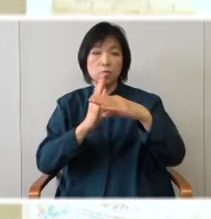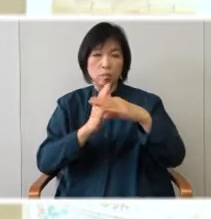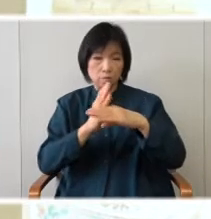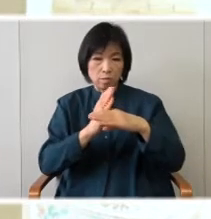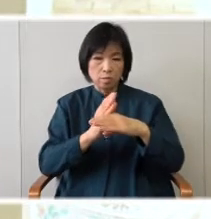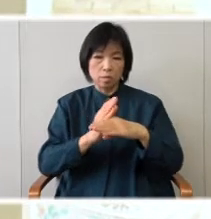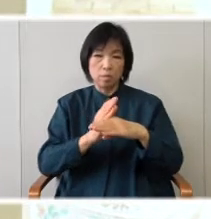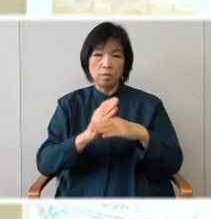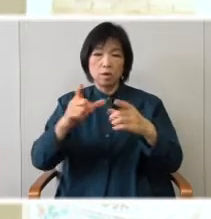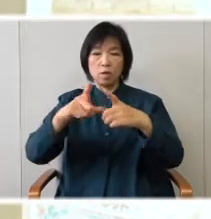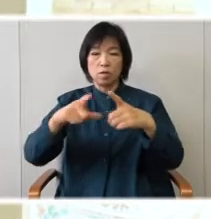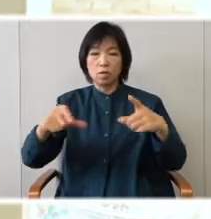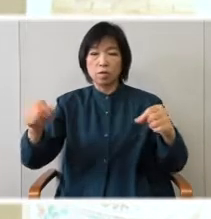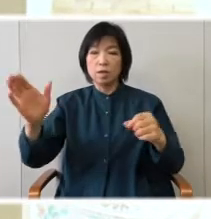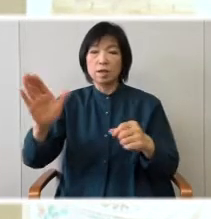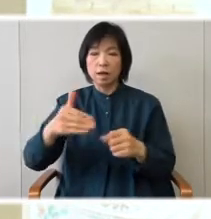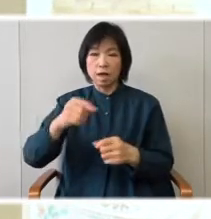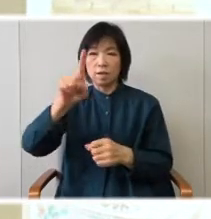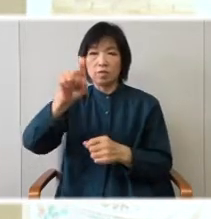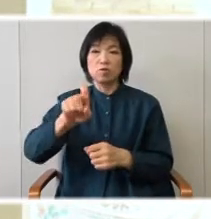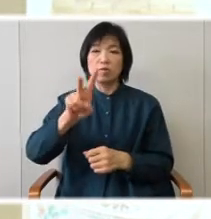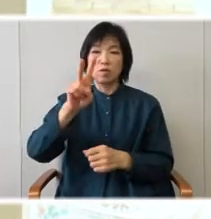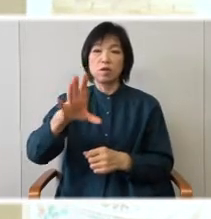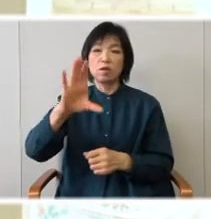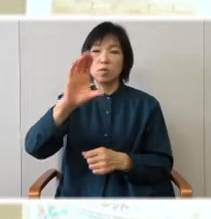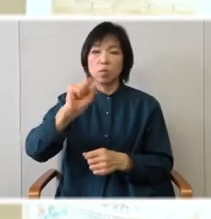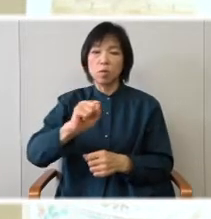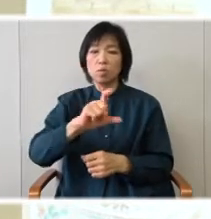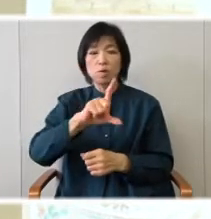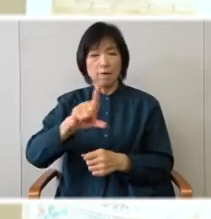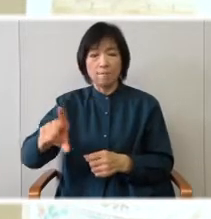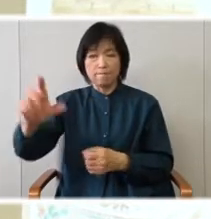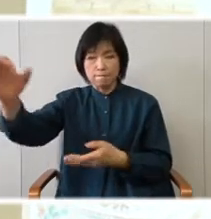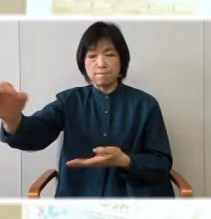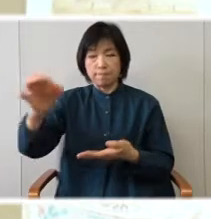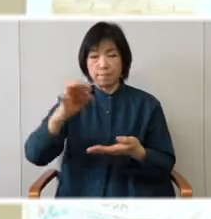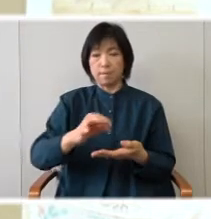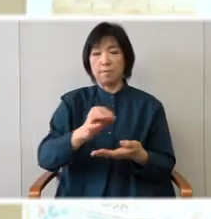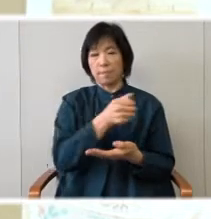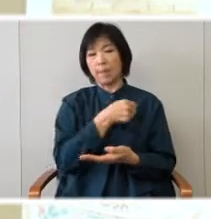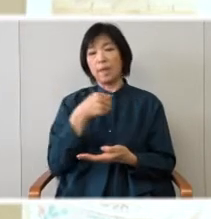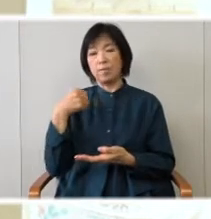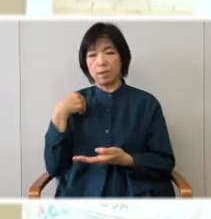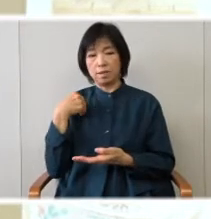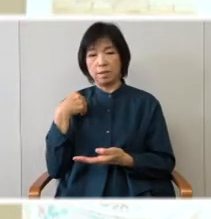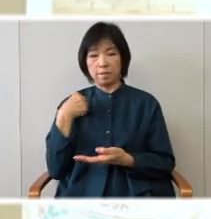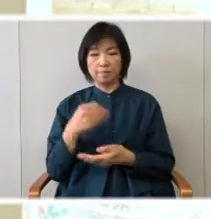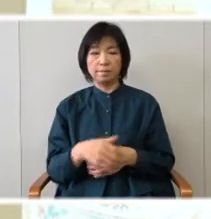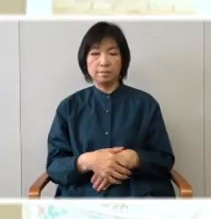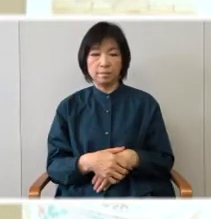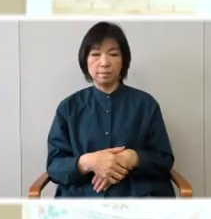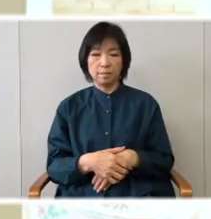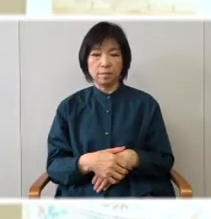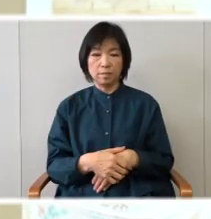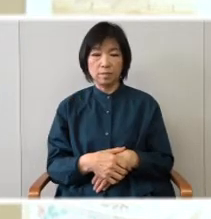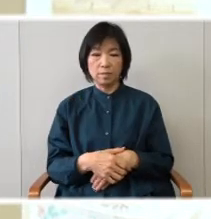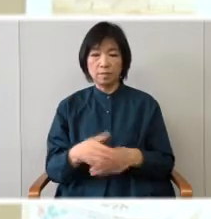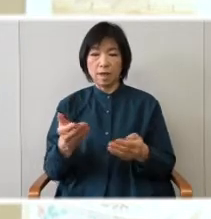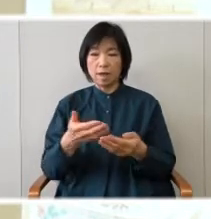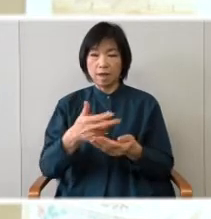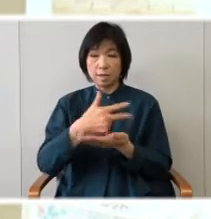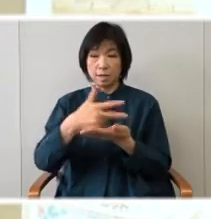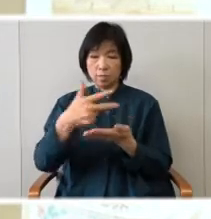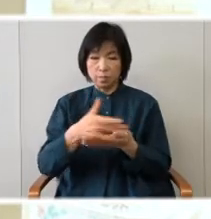うち国からの交付金というのは12億1000万円ございます。であの今お手元にお配りをしてあります資